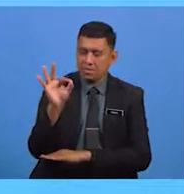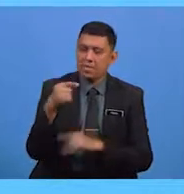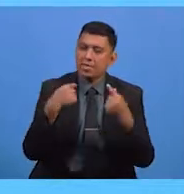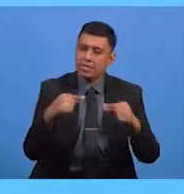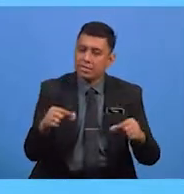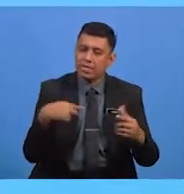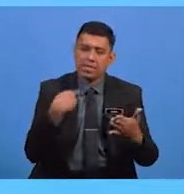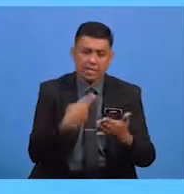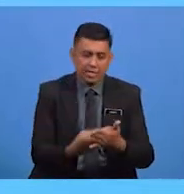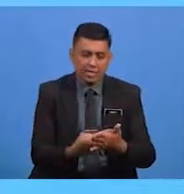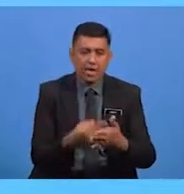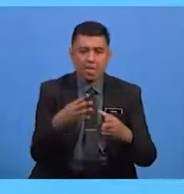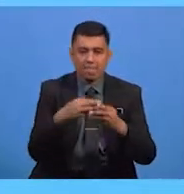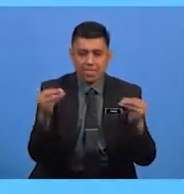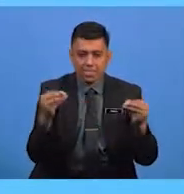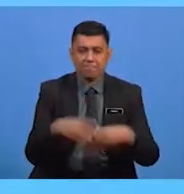digerakkan hingga selesai.